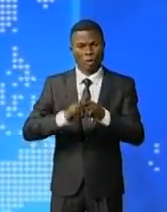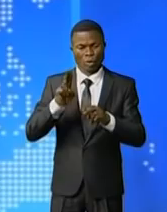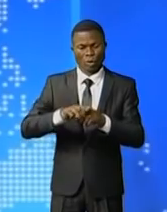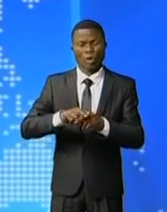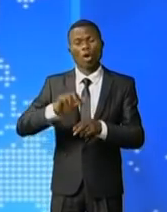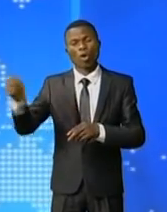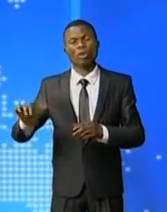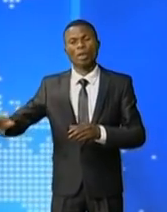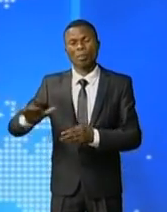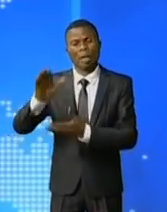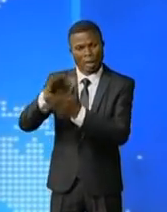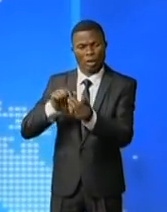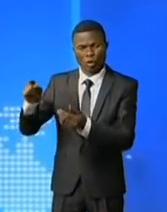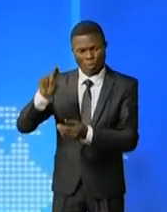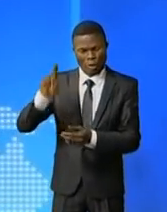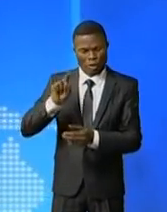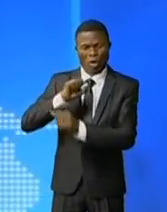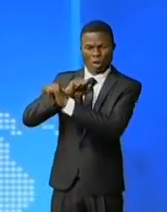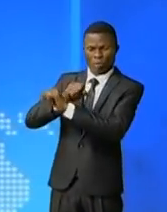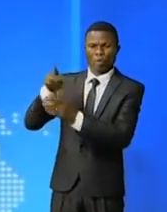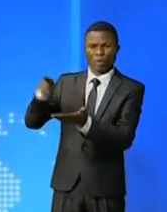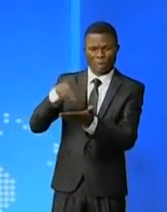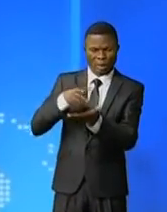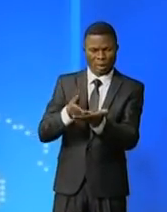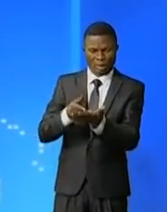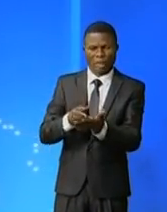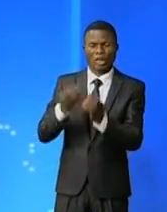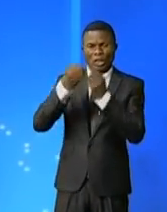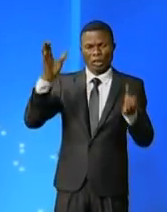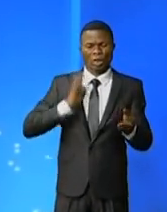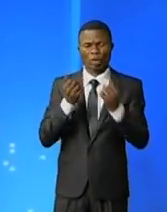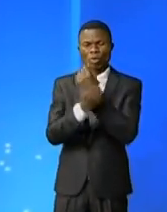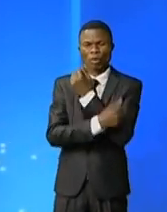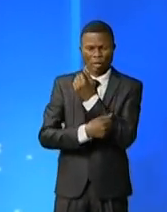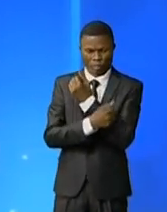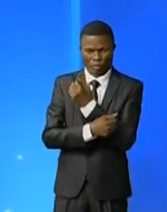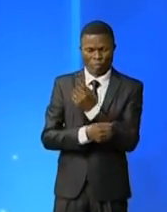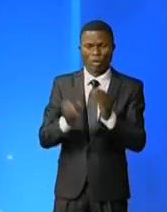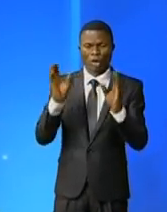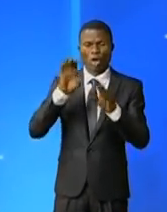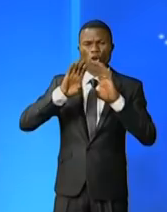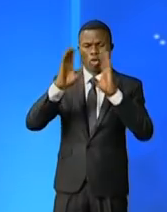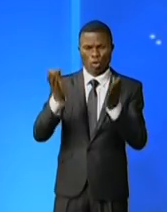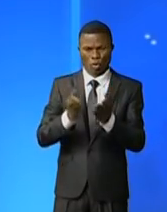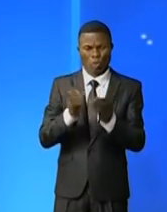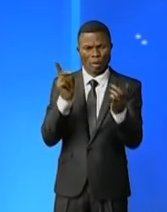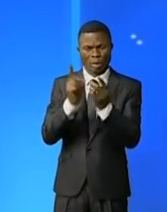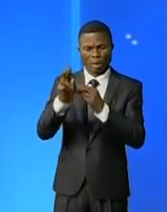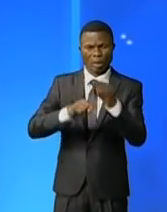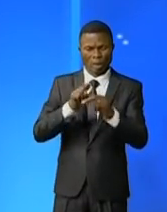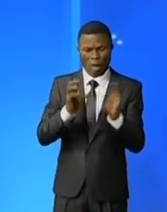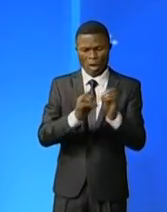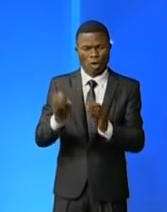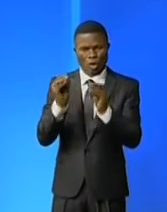d'autres pays, elle nécessite être protégée comme patrimoine culturel. Le comité consultatif national a organisé un